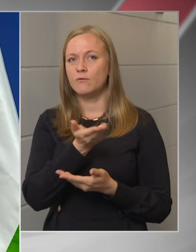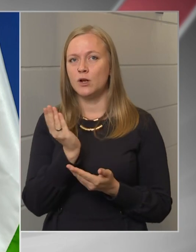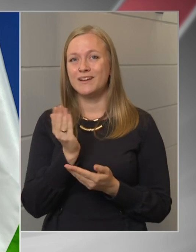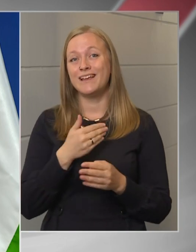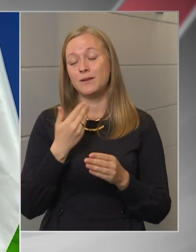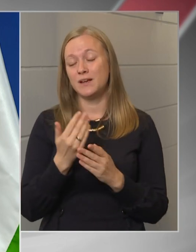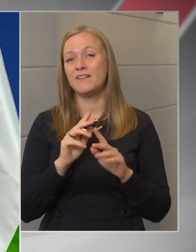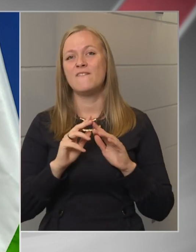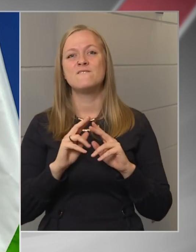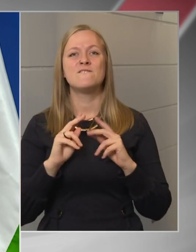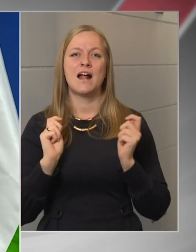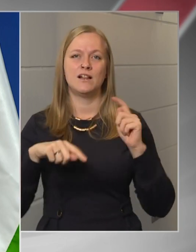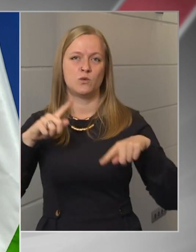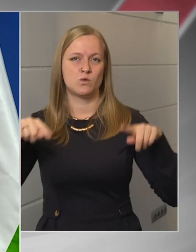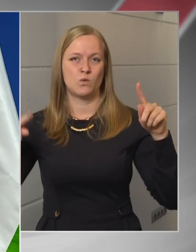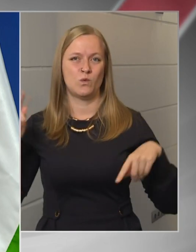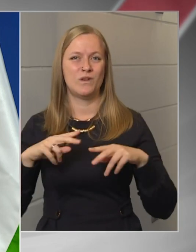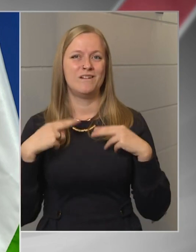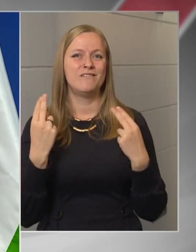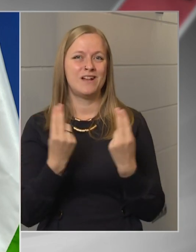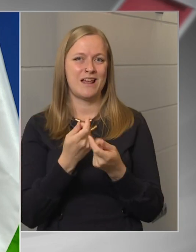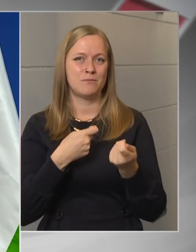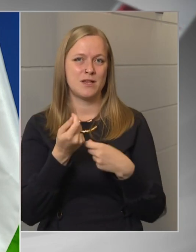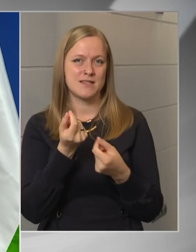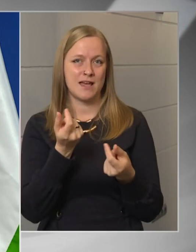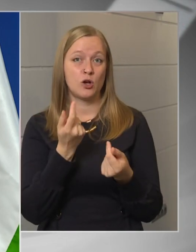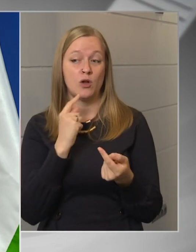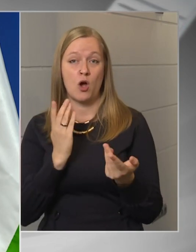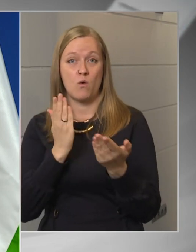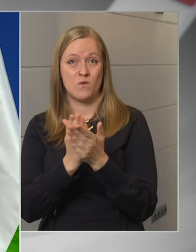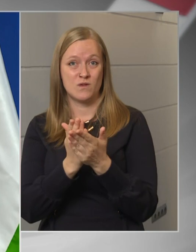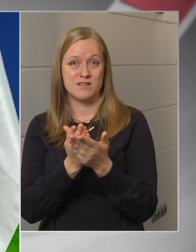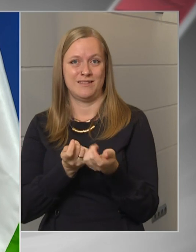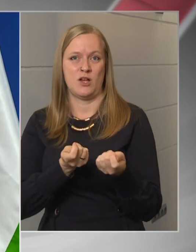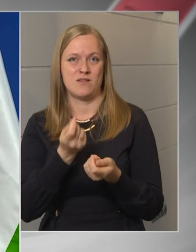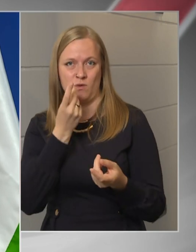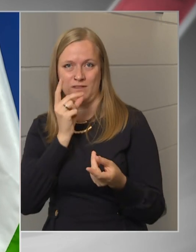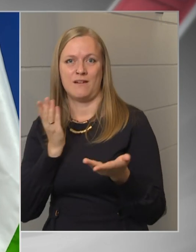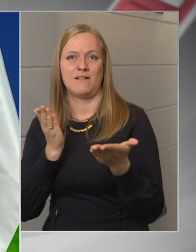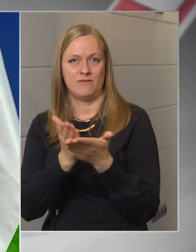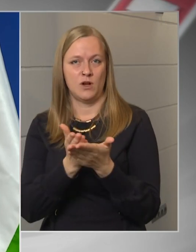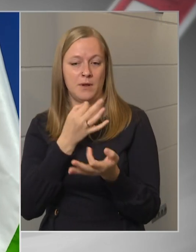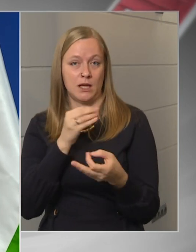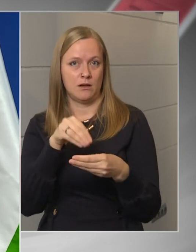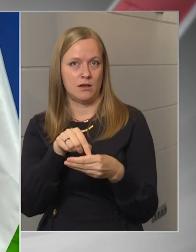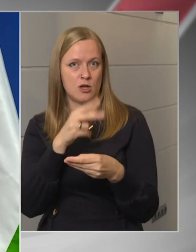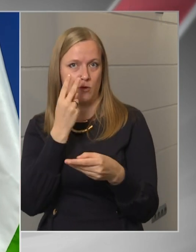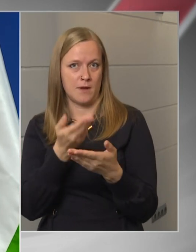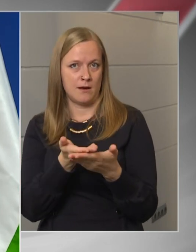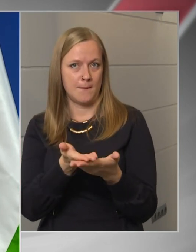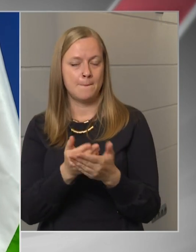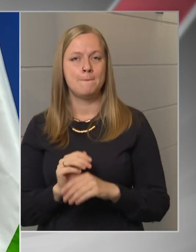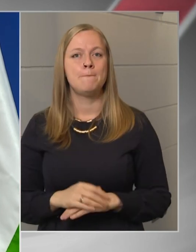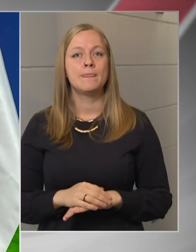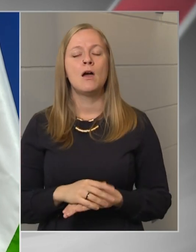változó világpiaci árakat, akkor ha világpiaci árakhoz igazodnánk, amit itt a kérdésben említ, akkor